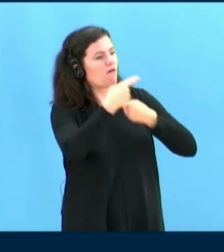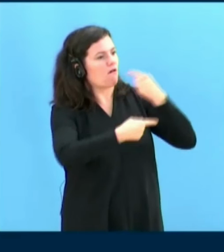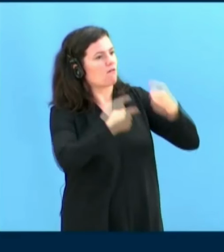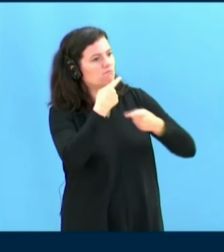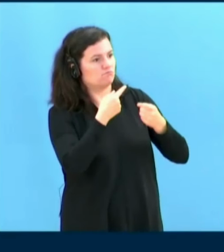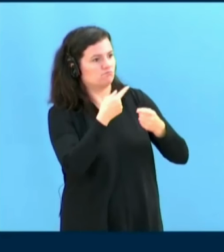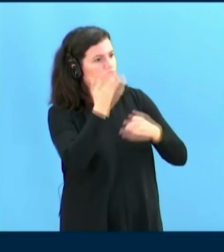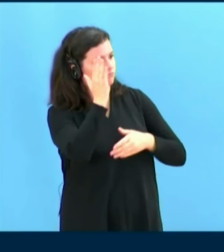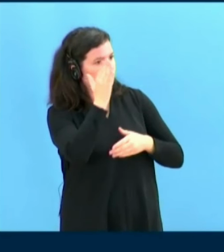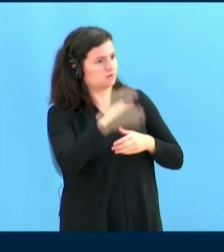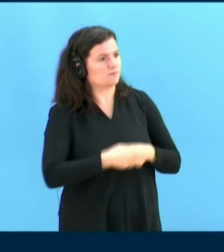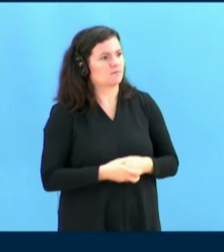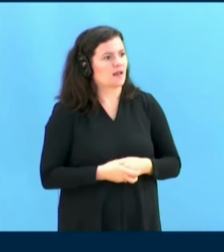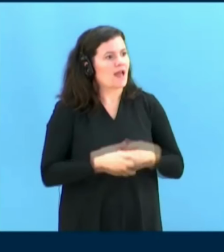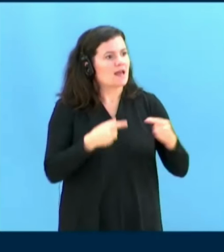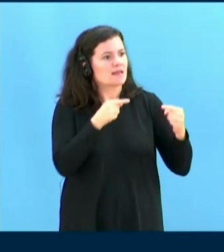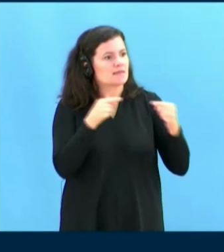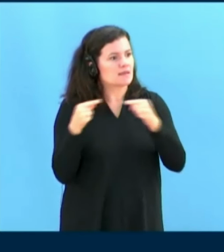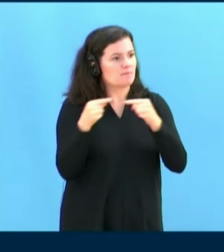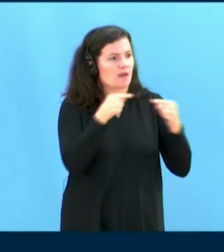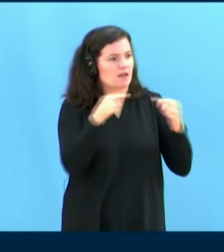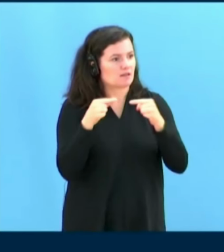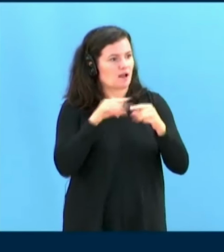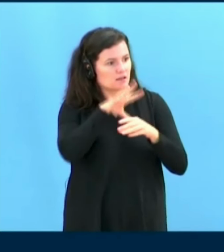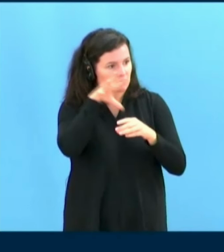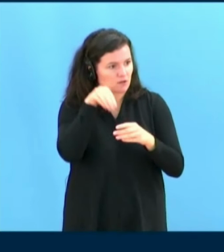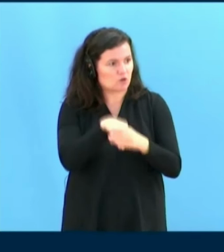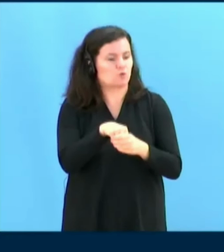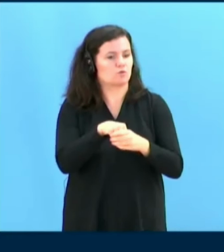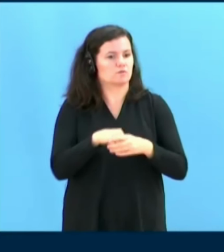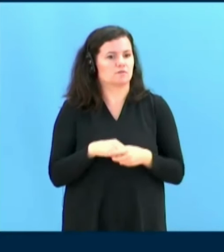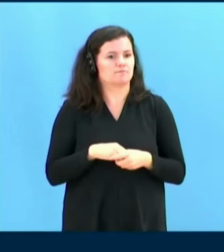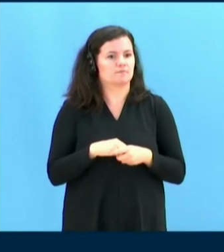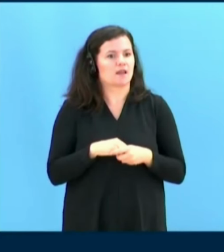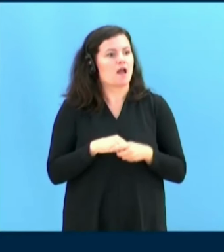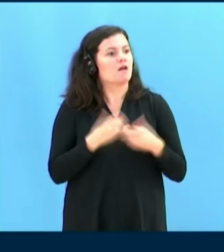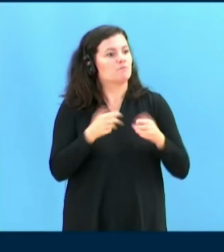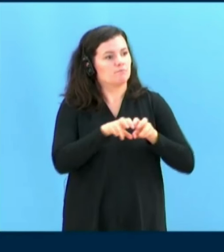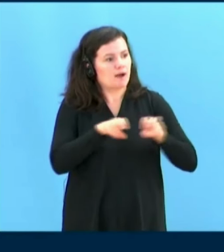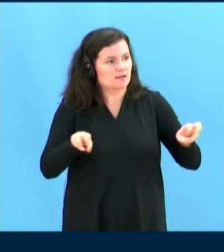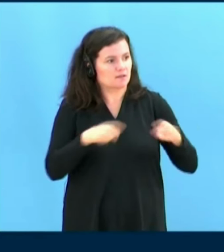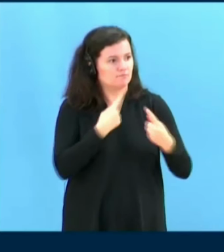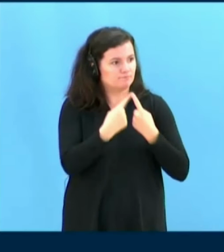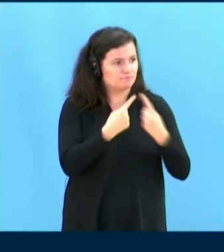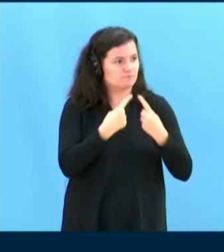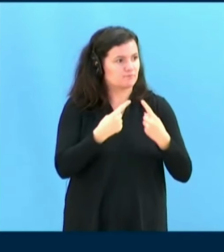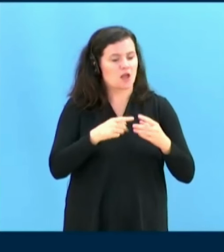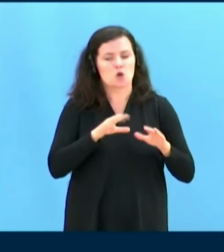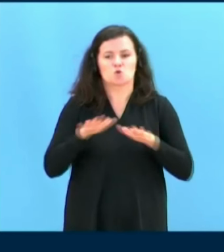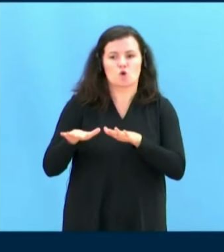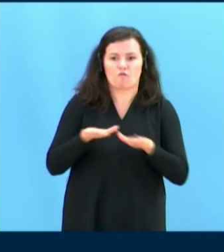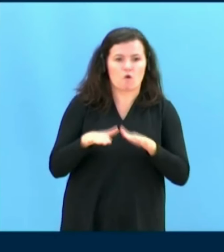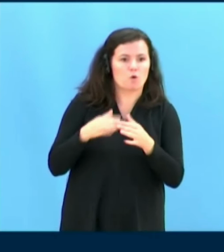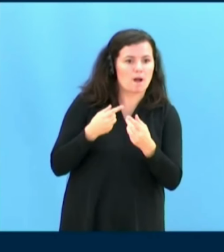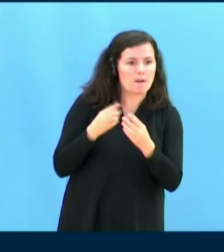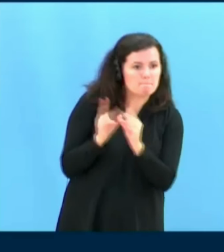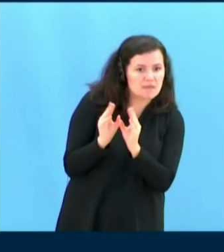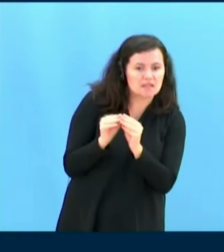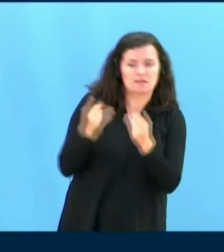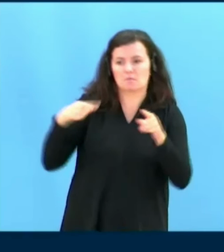ходе сессии Совета, а именно право представлять письменные документы и устно выступать, участвовать